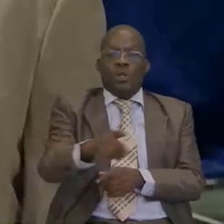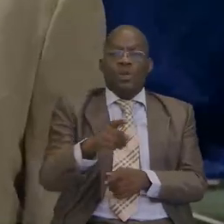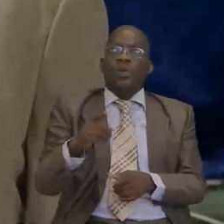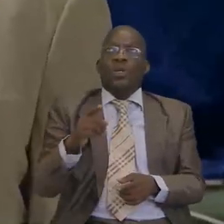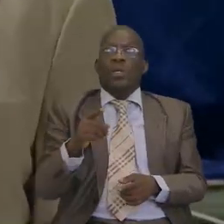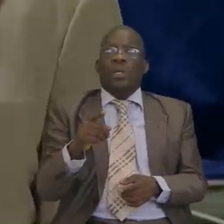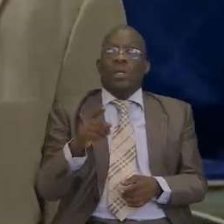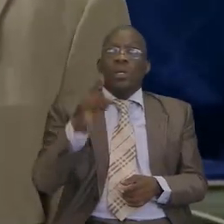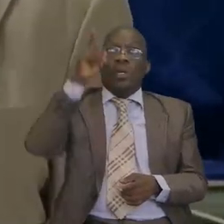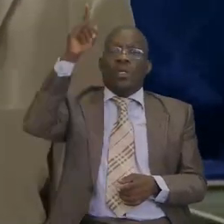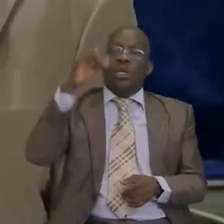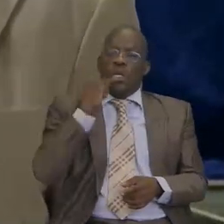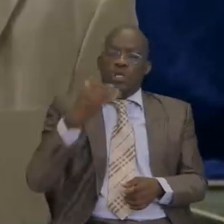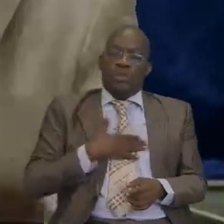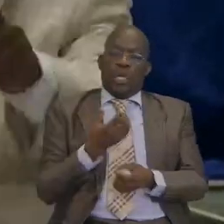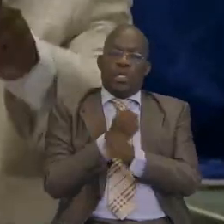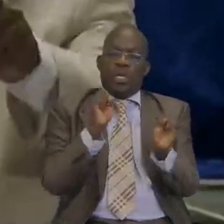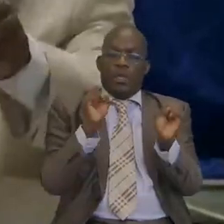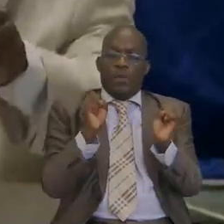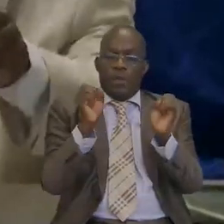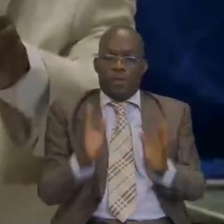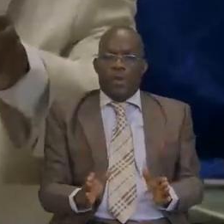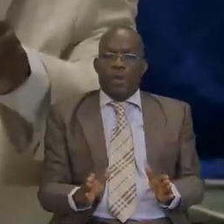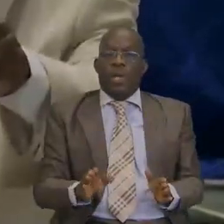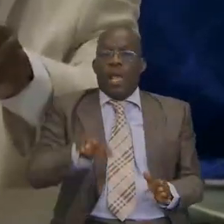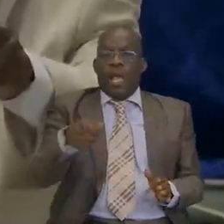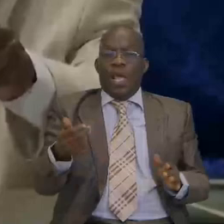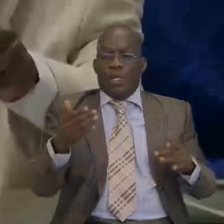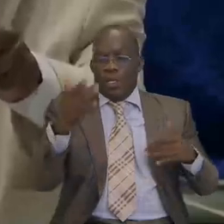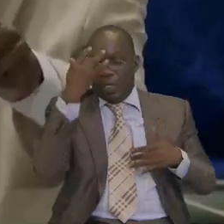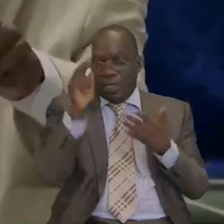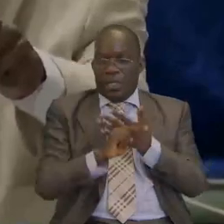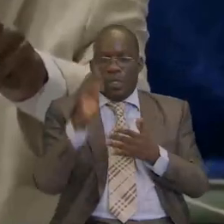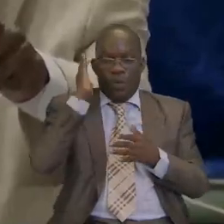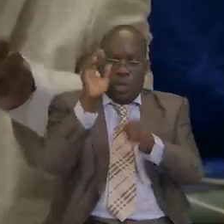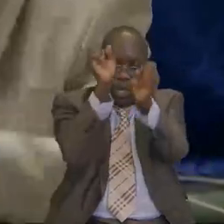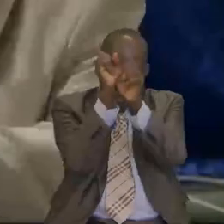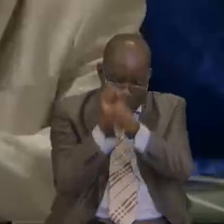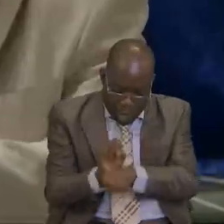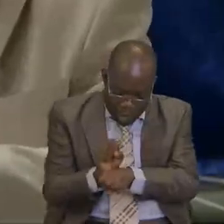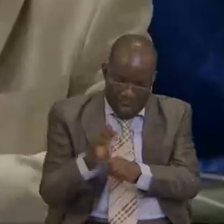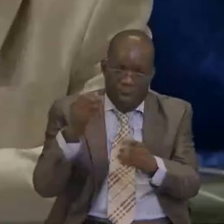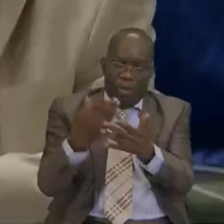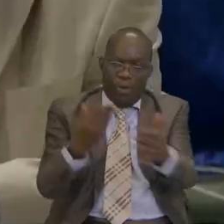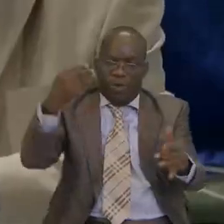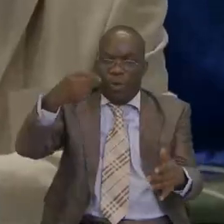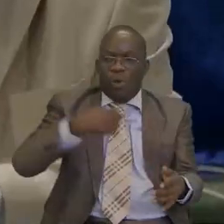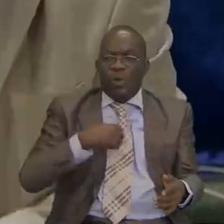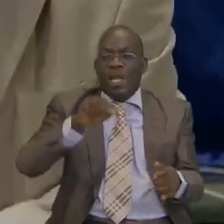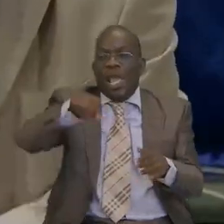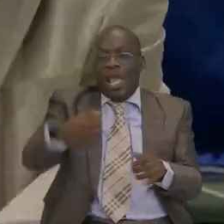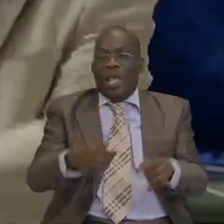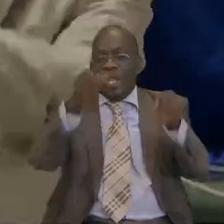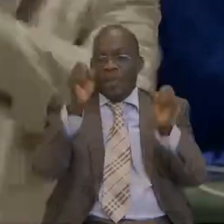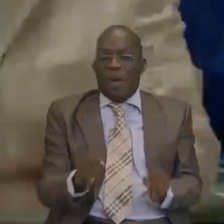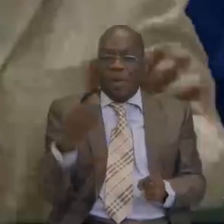Il est mon sauveur. Toute maladie va fléchir devant moi. Toute